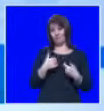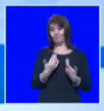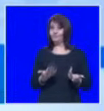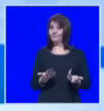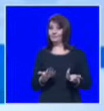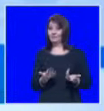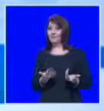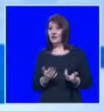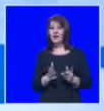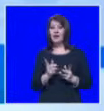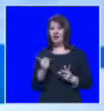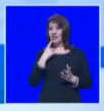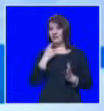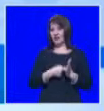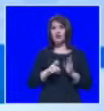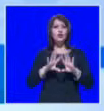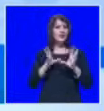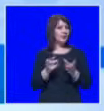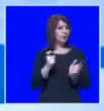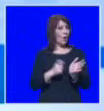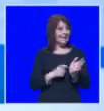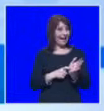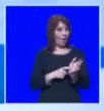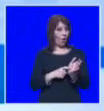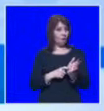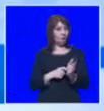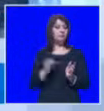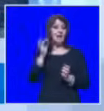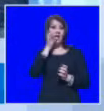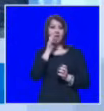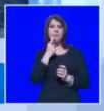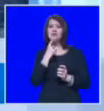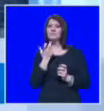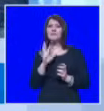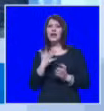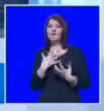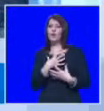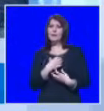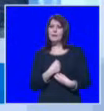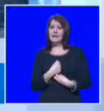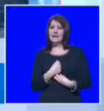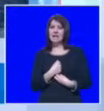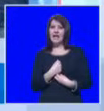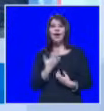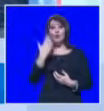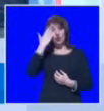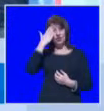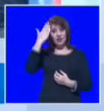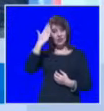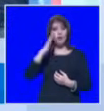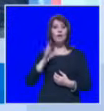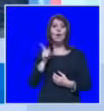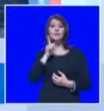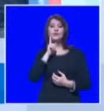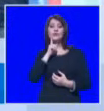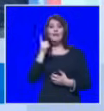твърдите, че всичко е законно и няма за какво да се притеснявате вие. Но морално ли е, когато един човек е политик